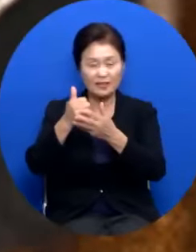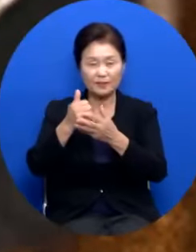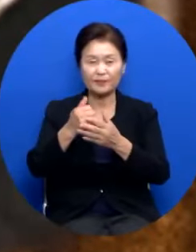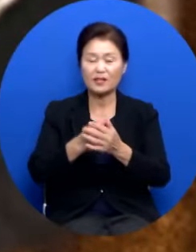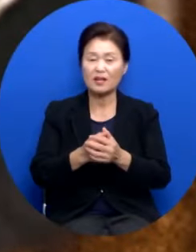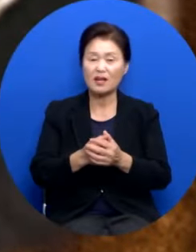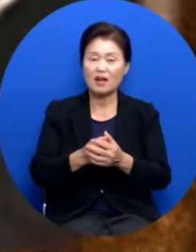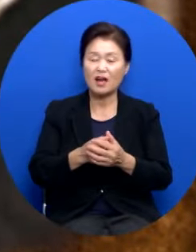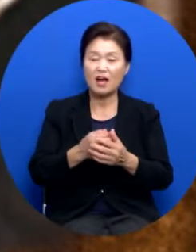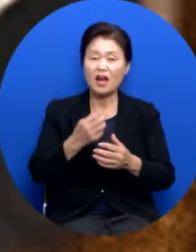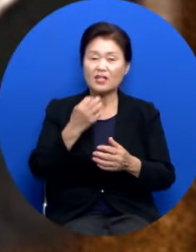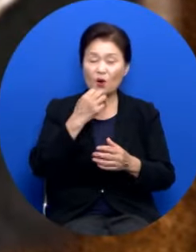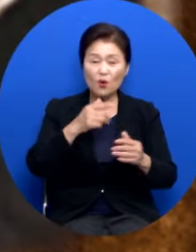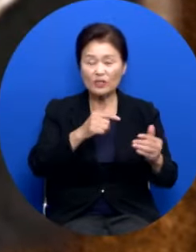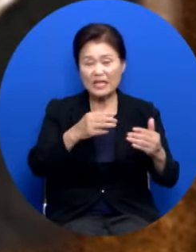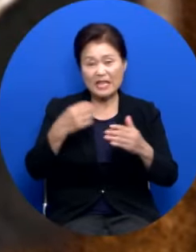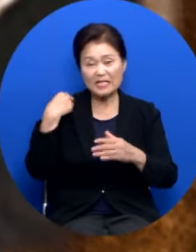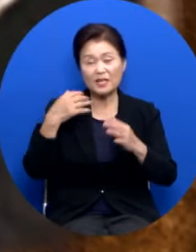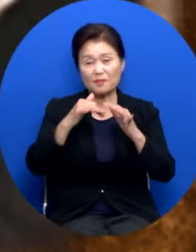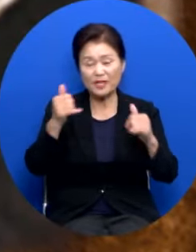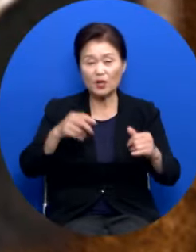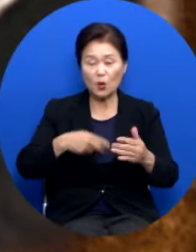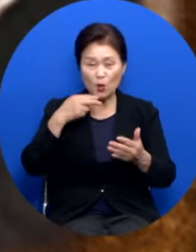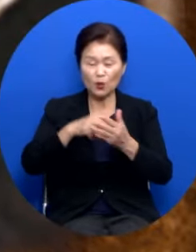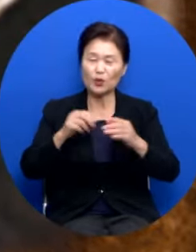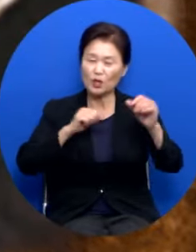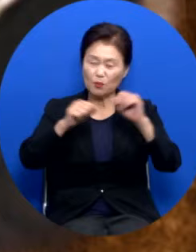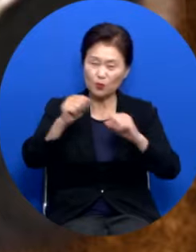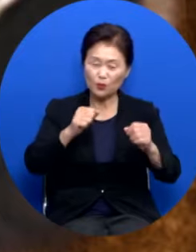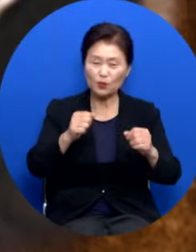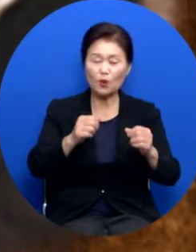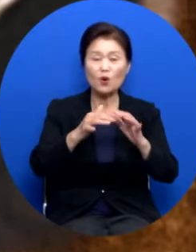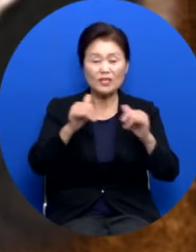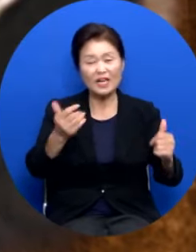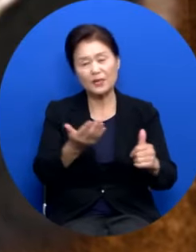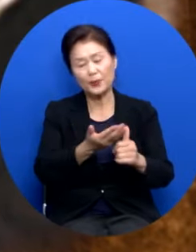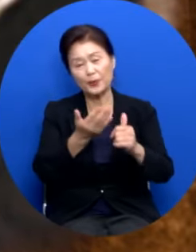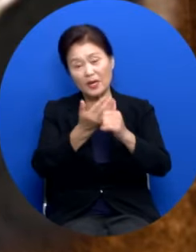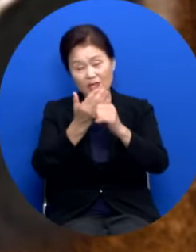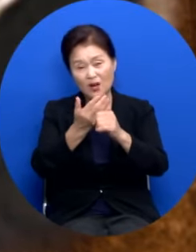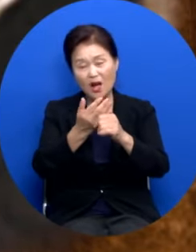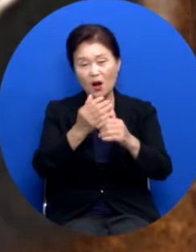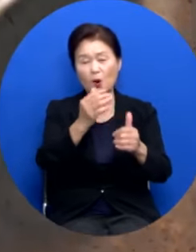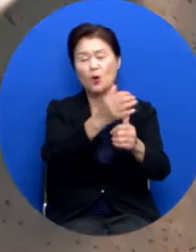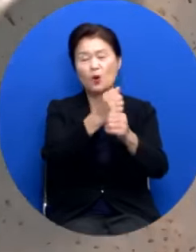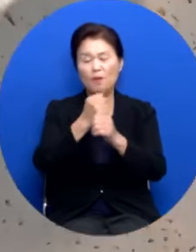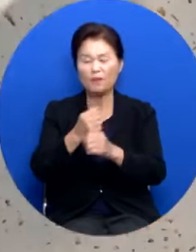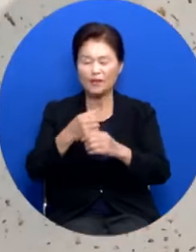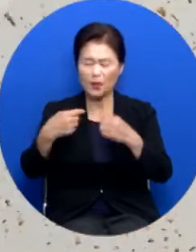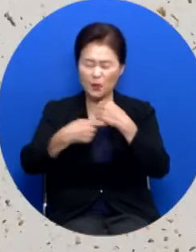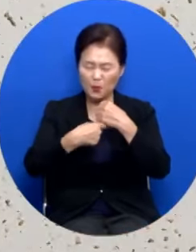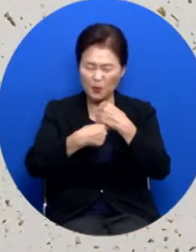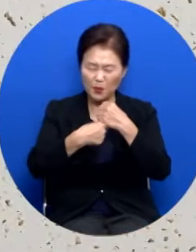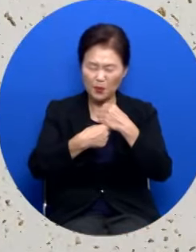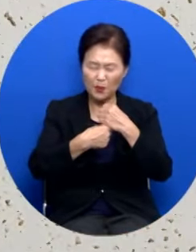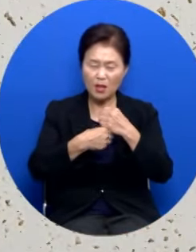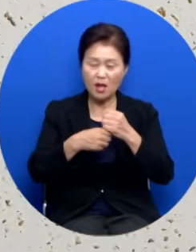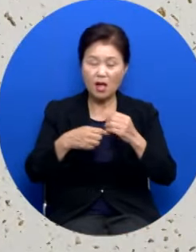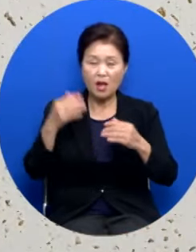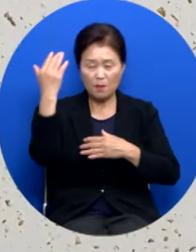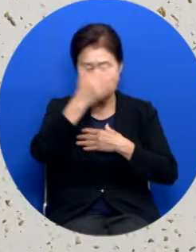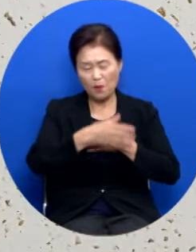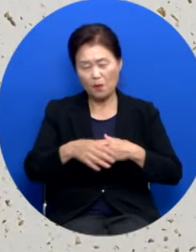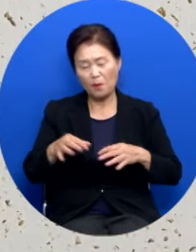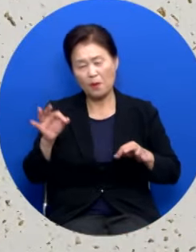신민의 경기도 책임자로 독립운동과 독립군 양성을 하고 토벌대에 체포돼 고문으로 전신마비가 된 임면수